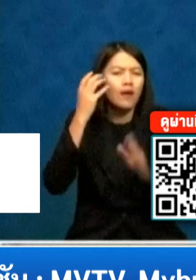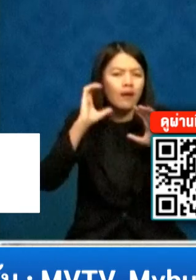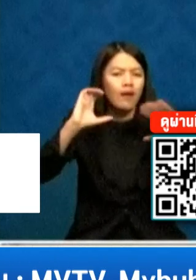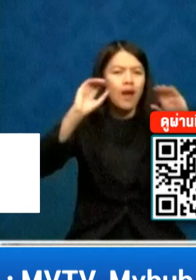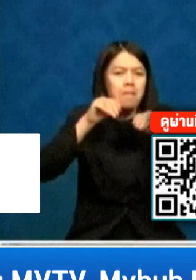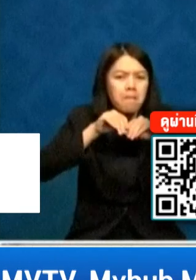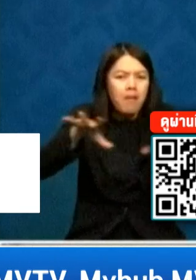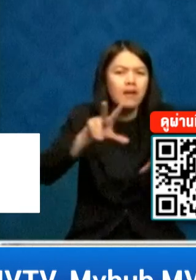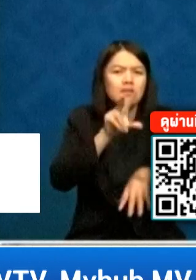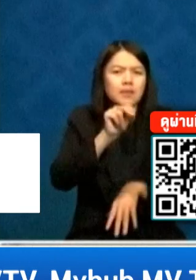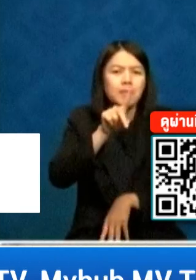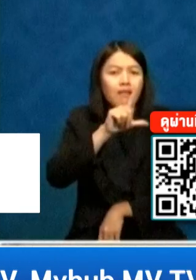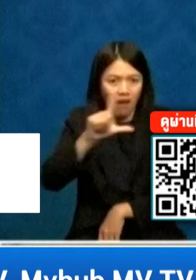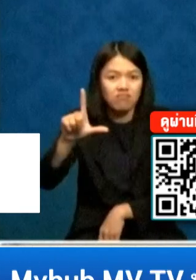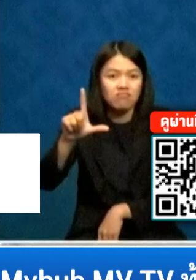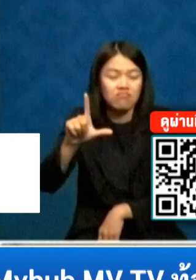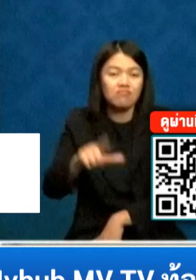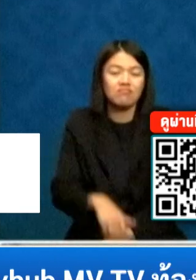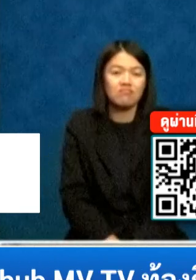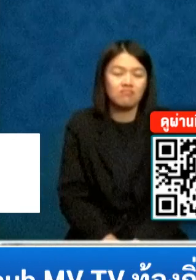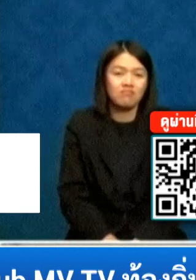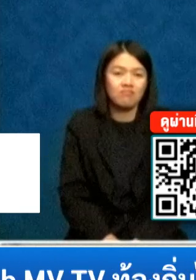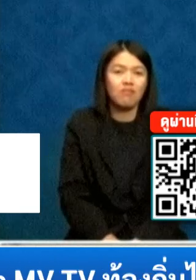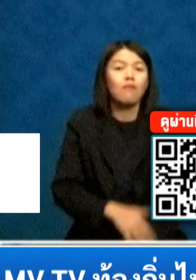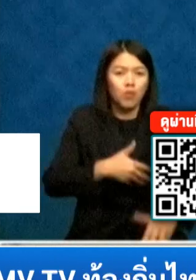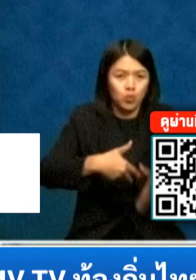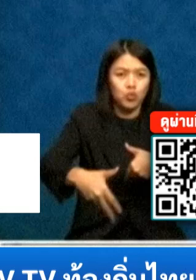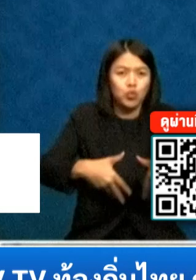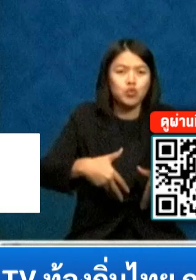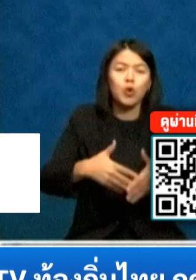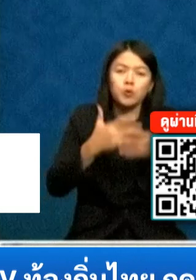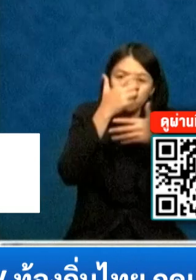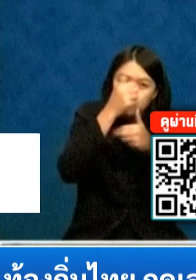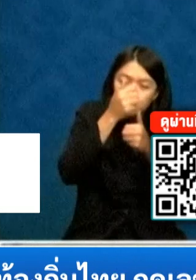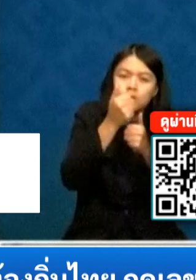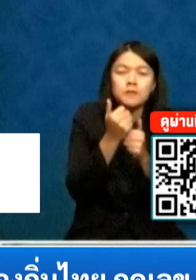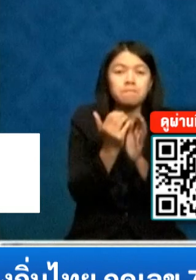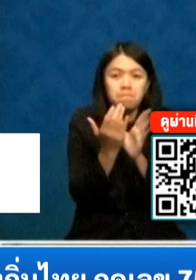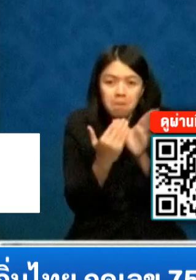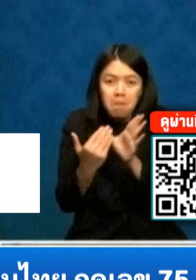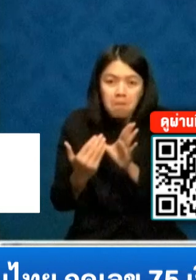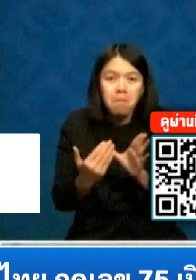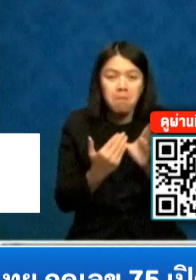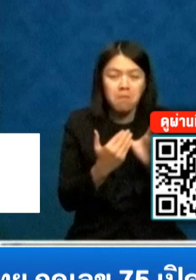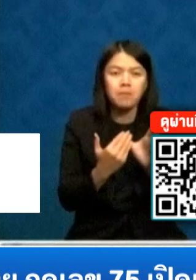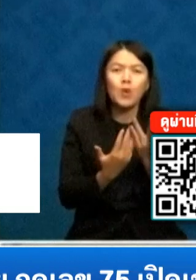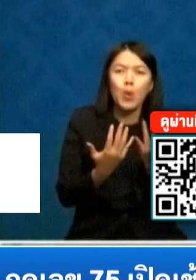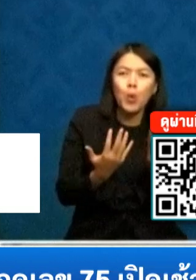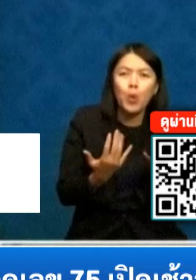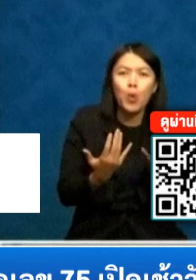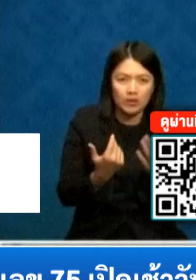ทะเบียน31ล้านคนแล้วก็แสดงว่าพี่น้องประชาชนมีความสนใจในการที่จะรอ